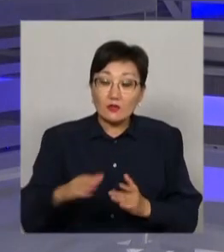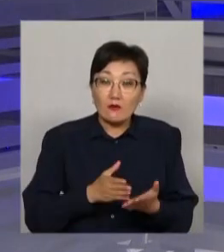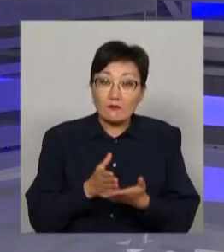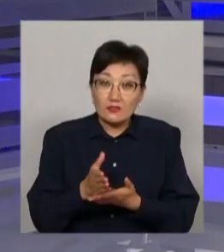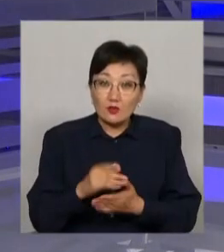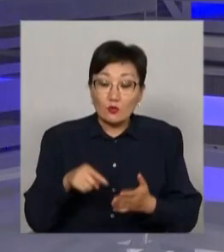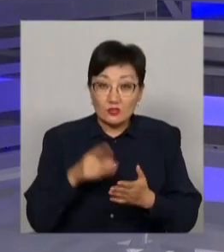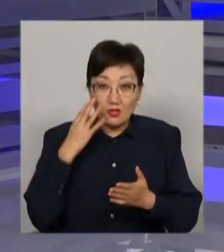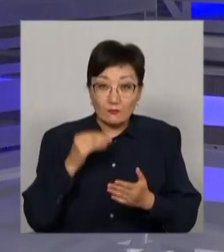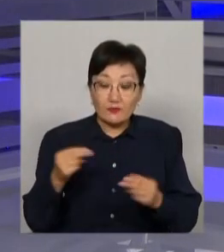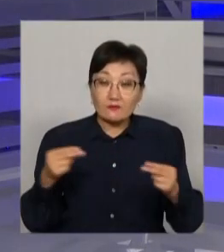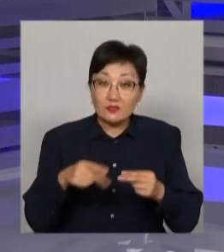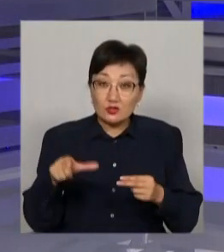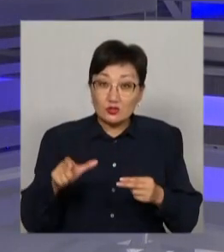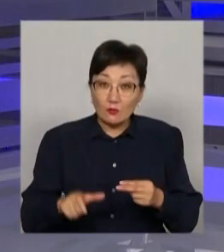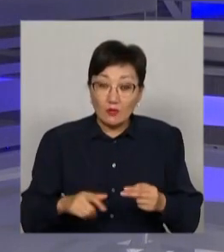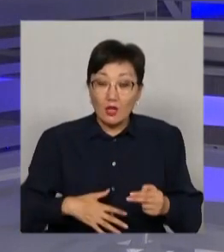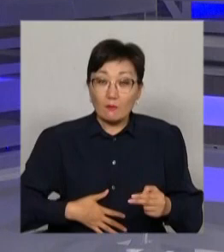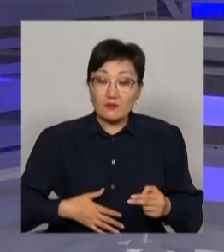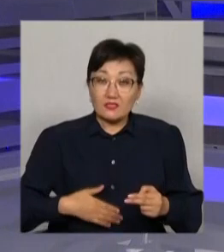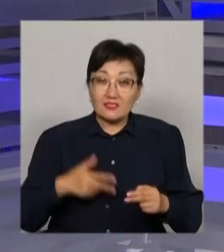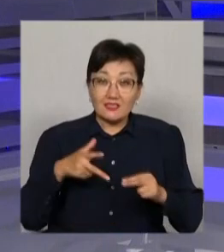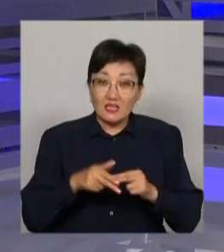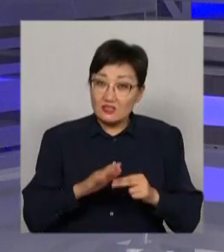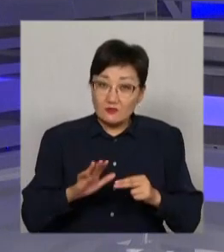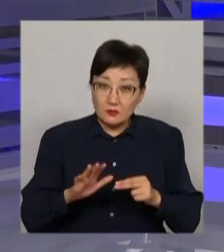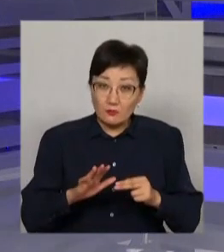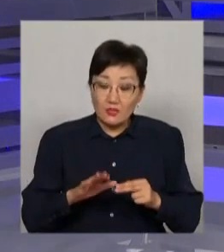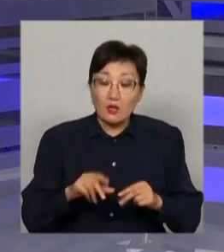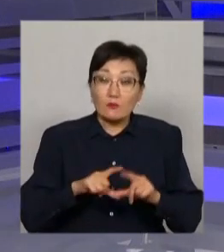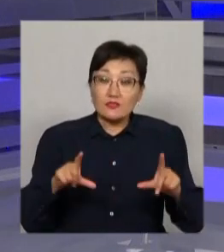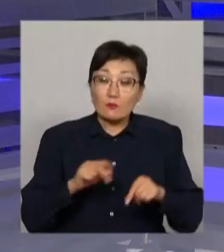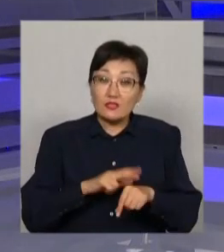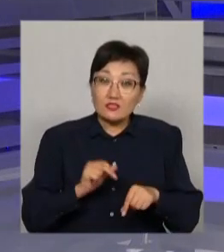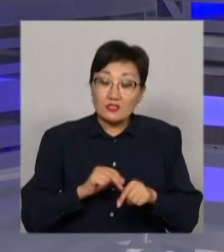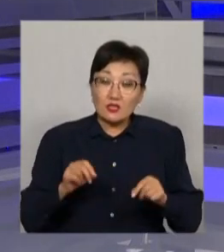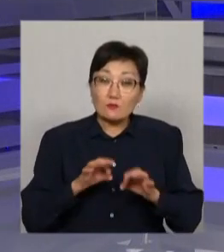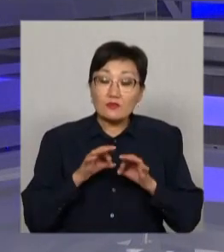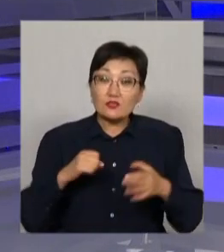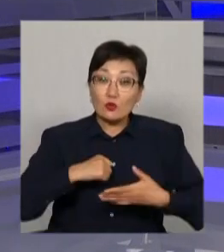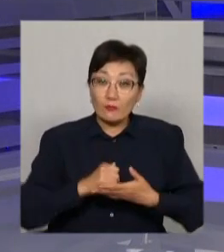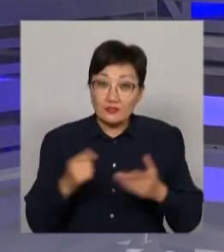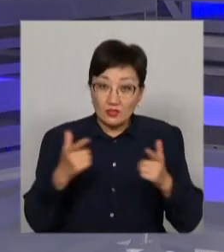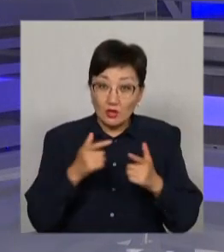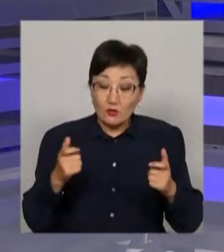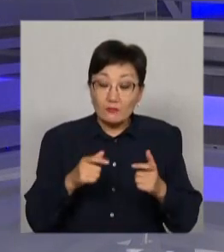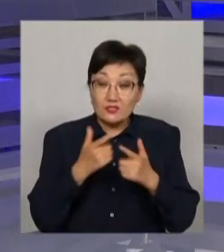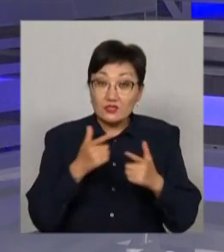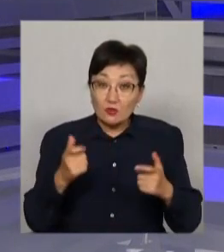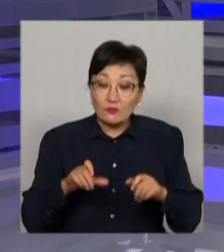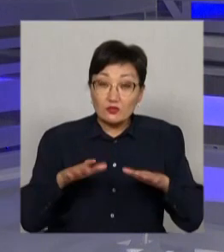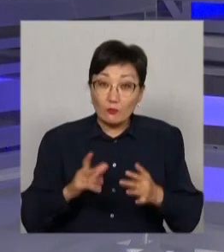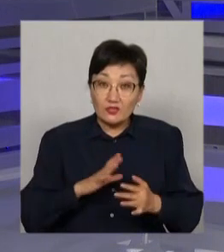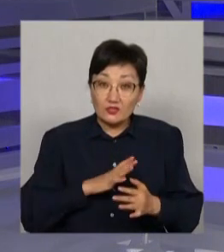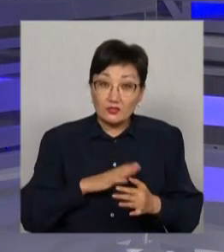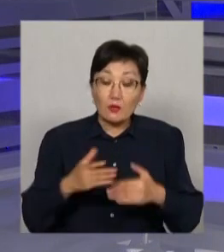Алматы. По словам очевидца, пуповина малыша не была разрезана. В департаменте полиции подтвердили информацию и сообщили, что инцидент